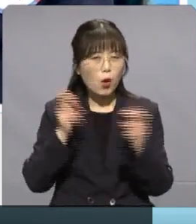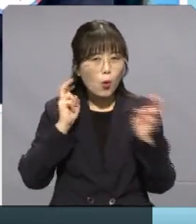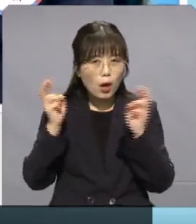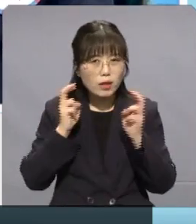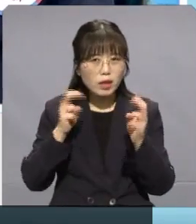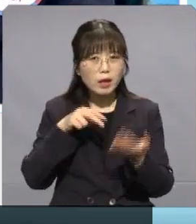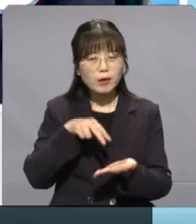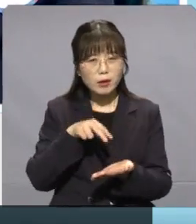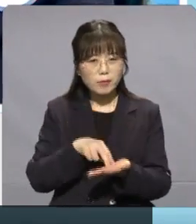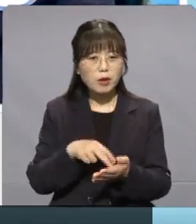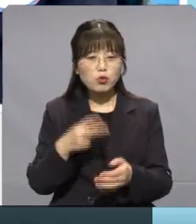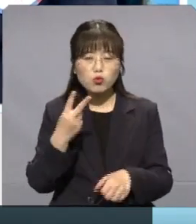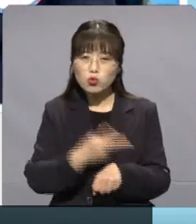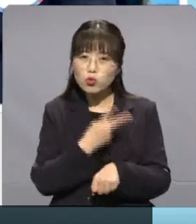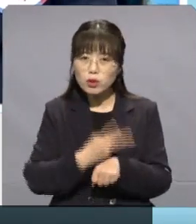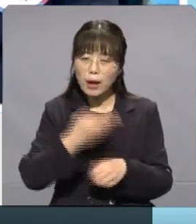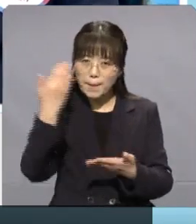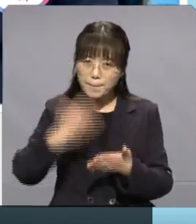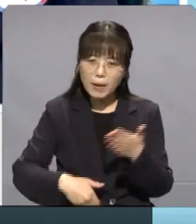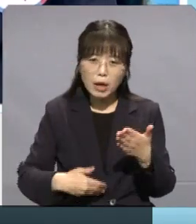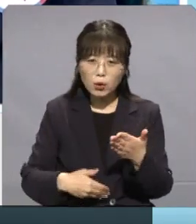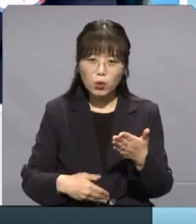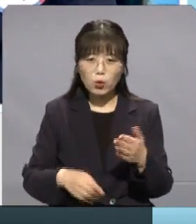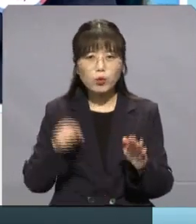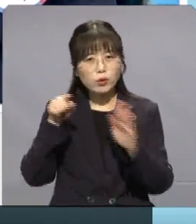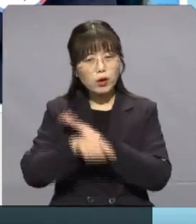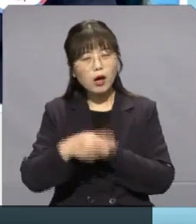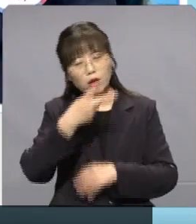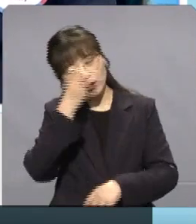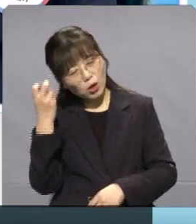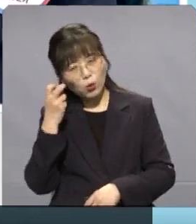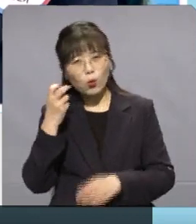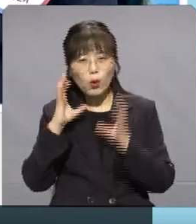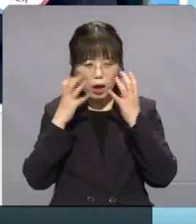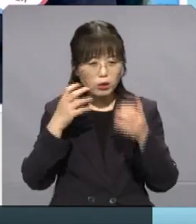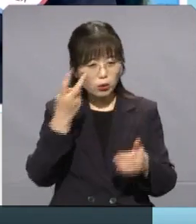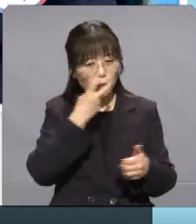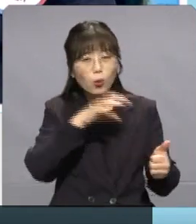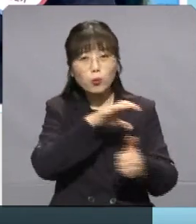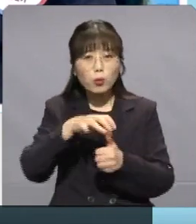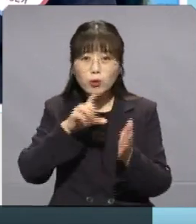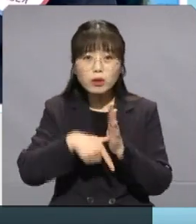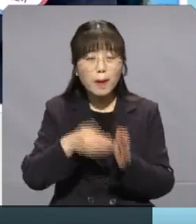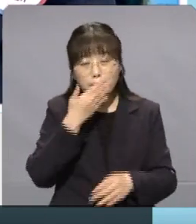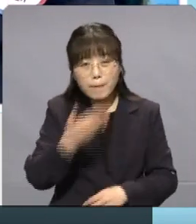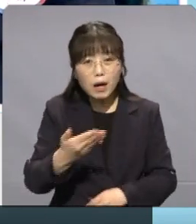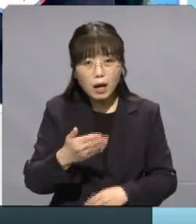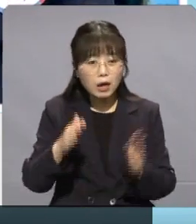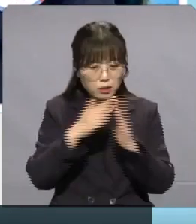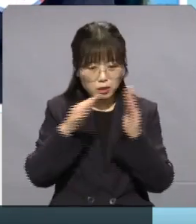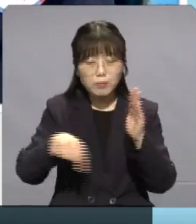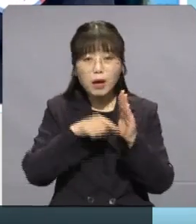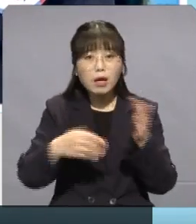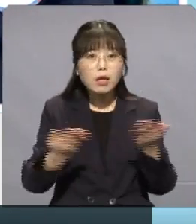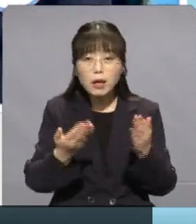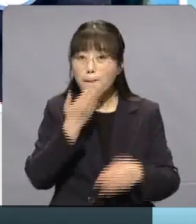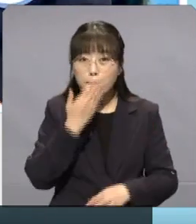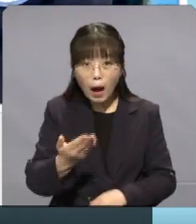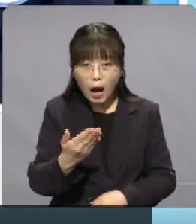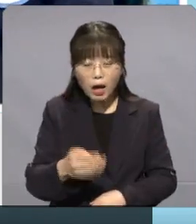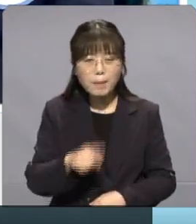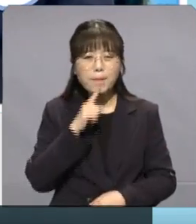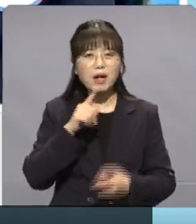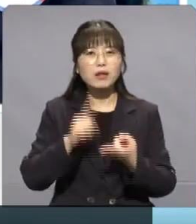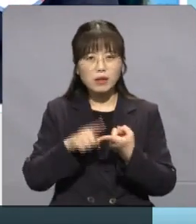시간 2시간 빼고, 그 다음에 아이 들어가서 자고, 밥 먹고, 애들 돌볼 시간이 있겠어요? 집안일 돌볼 시간이 있겠어요? 말